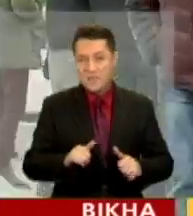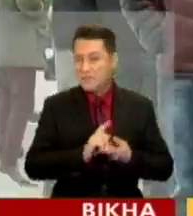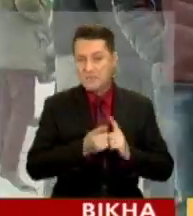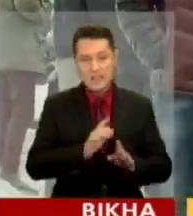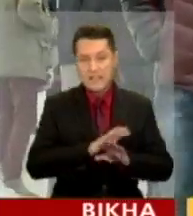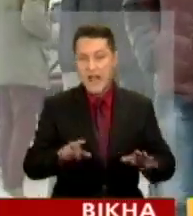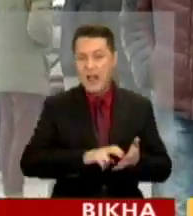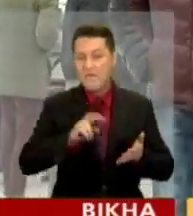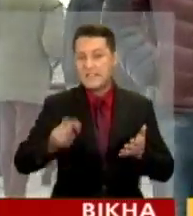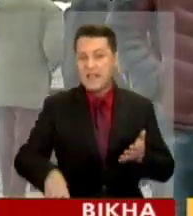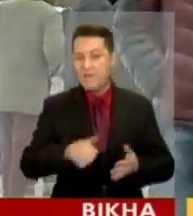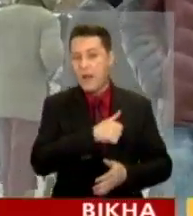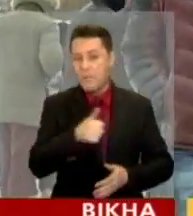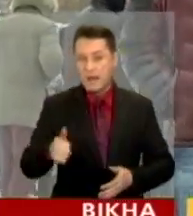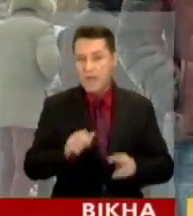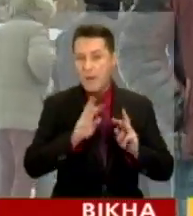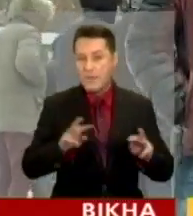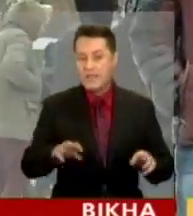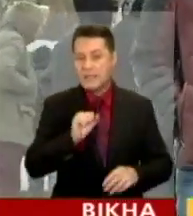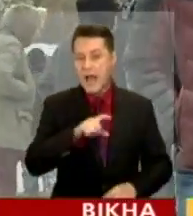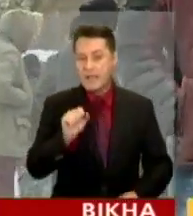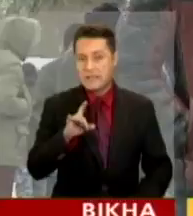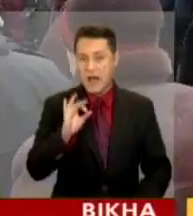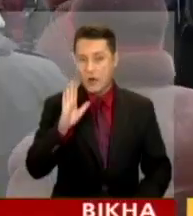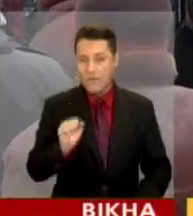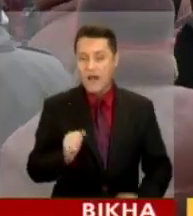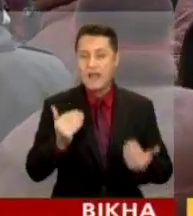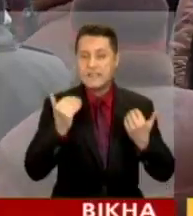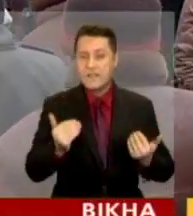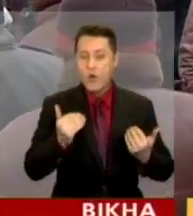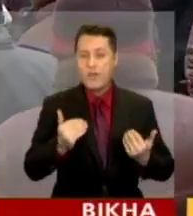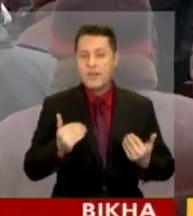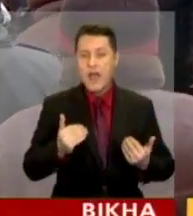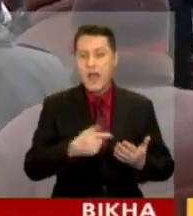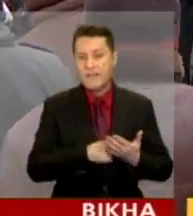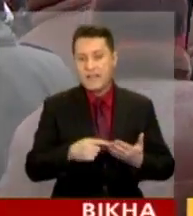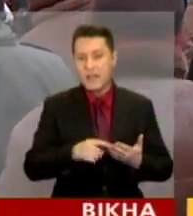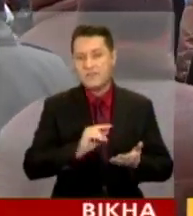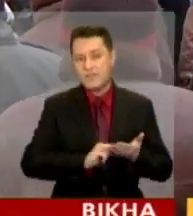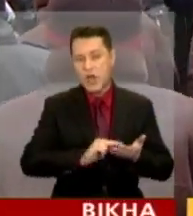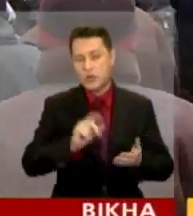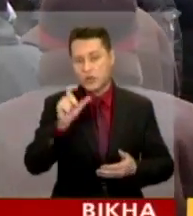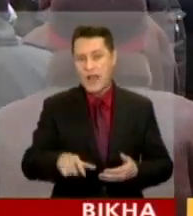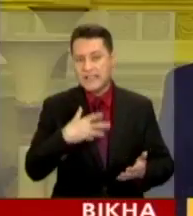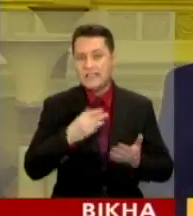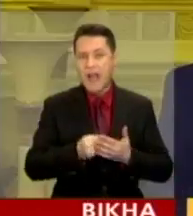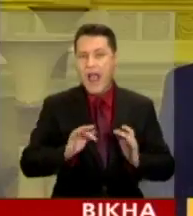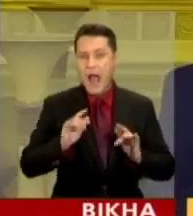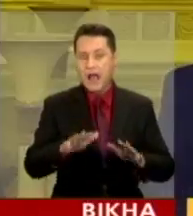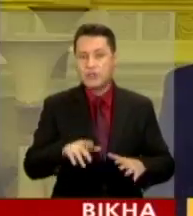відставка прем'єр-міністра Миколи Азарова. Ну і, звісно, сьогодні відзначилися журналісти своєю акцією.